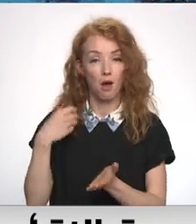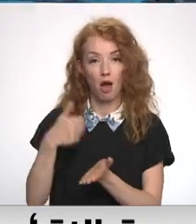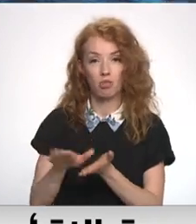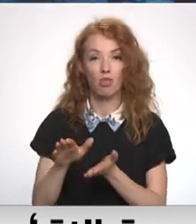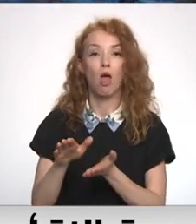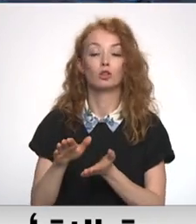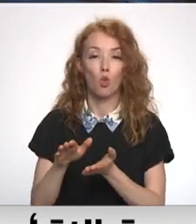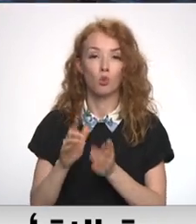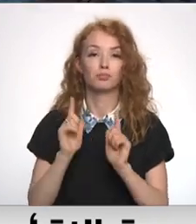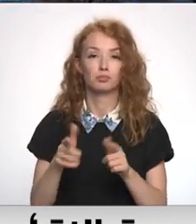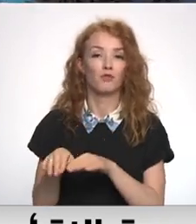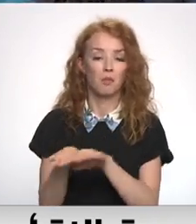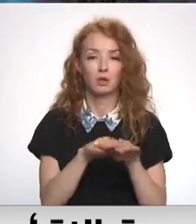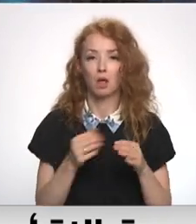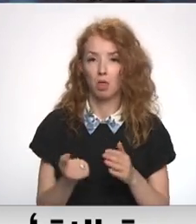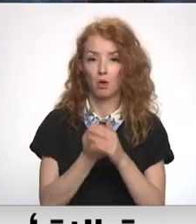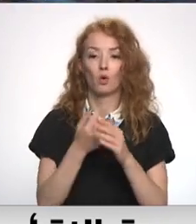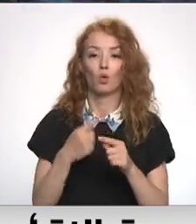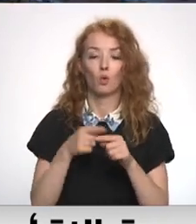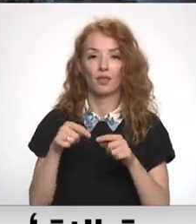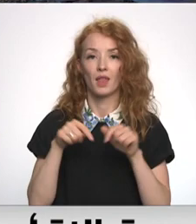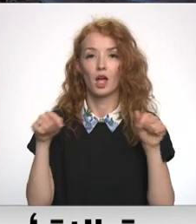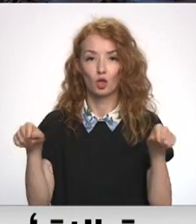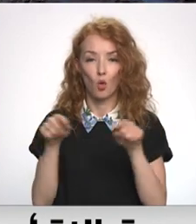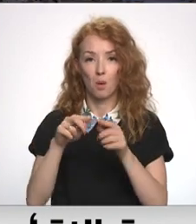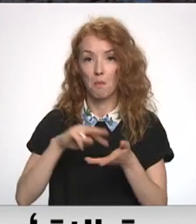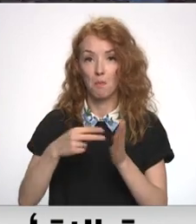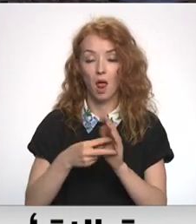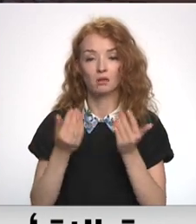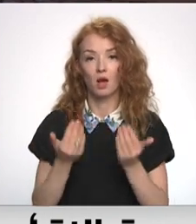atbalstīja vienbalsīgi. Taisnīgās pārkārtošanas teritoriālais